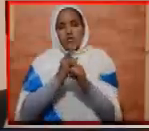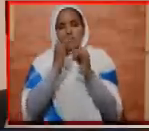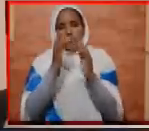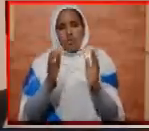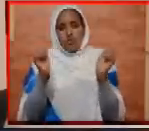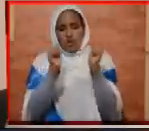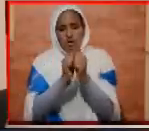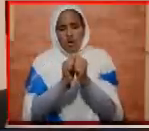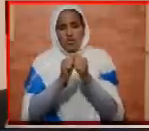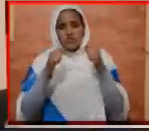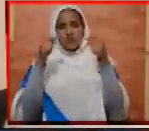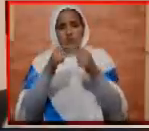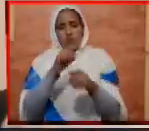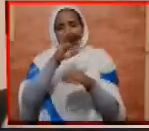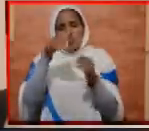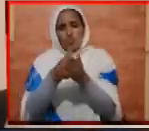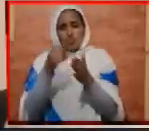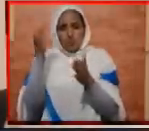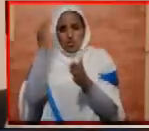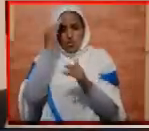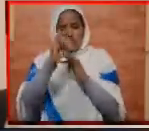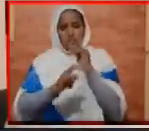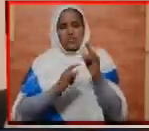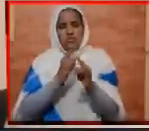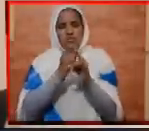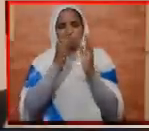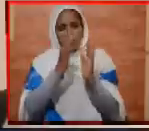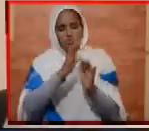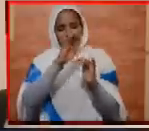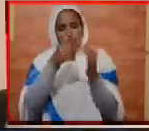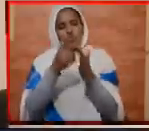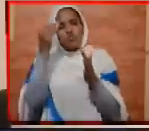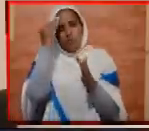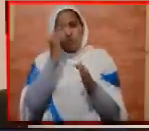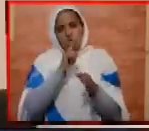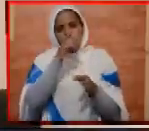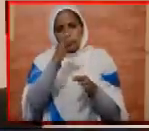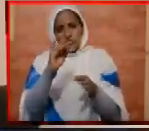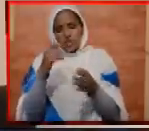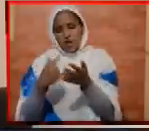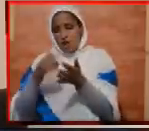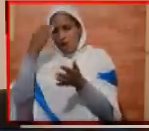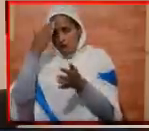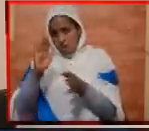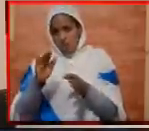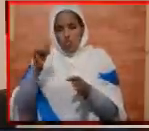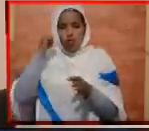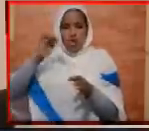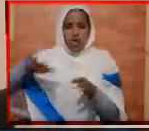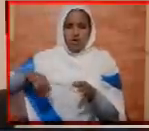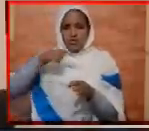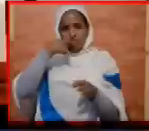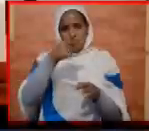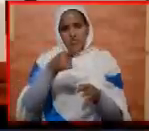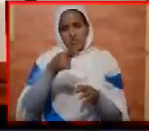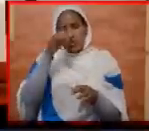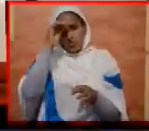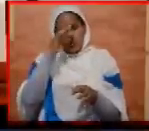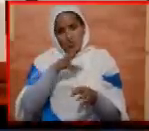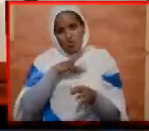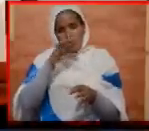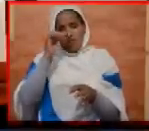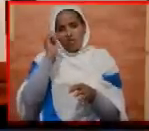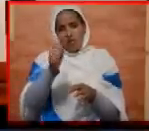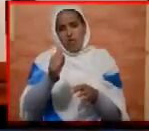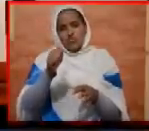ከአሁኑ ከዘመናዊ ጋር ሲገናኝ ሁሉንም ስለሚያውቅ ዘመናዊ ማለት ሁሉንም ያወቀ ሰው እንጂ ያንን አላውቅም ኋላ ቀር ነው